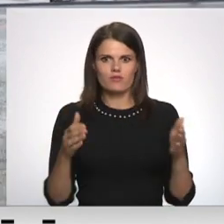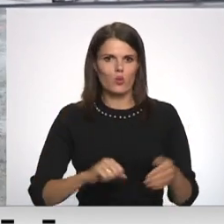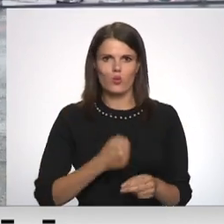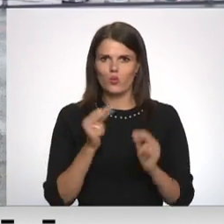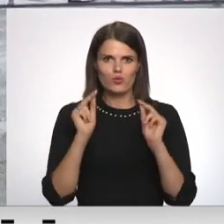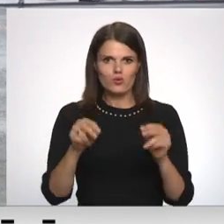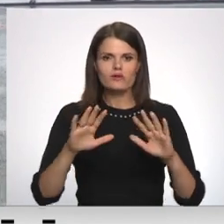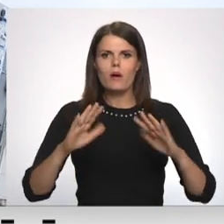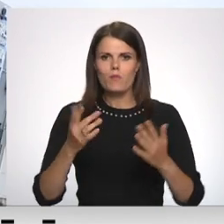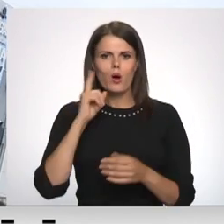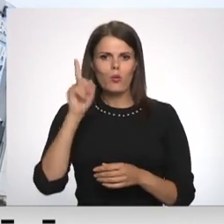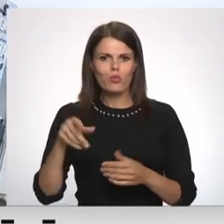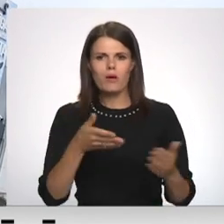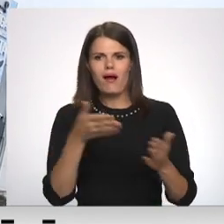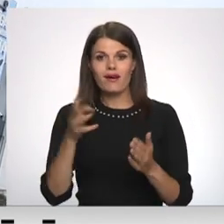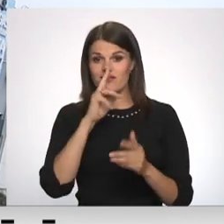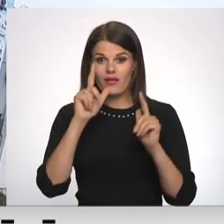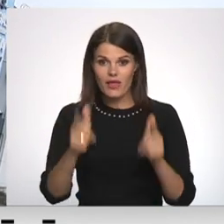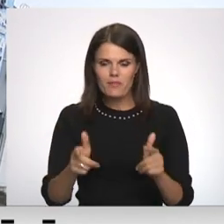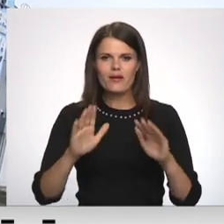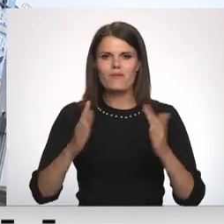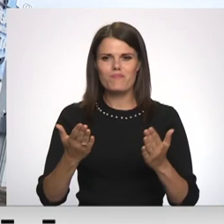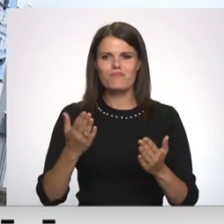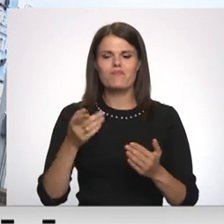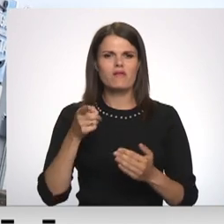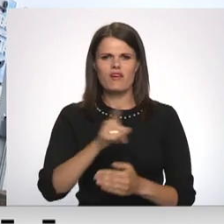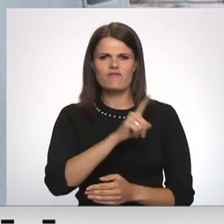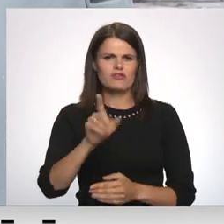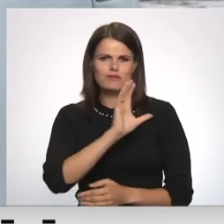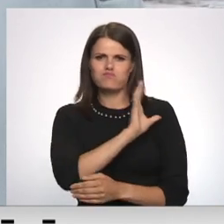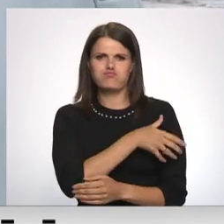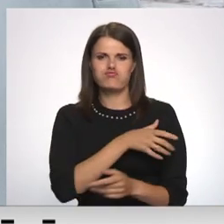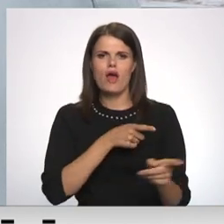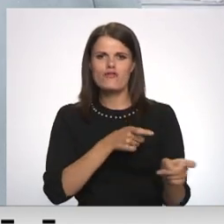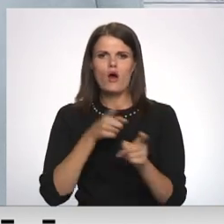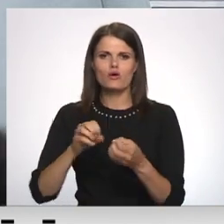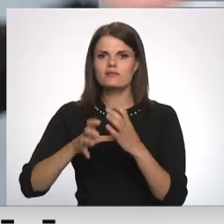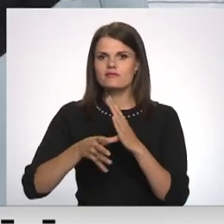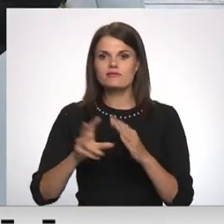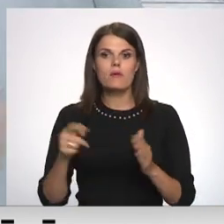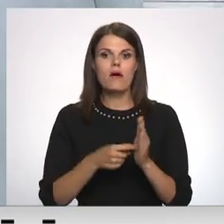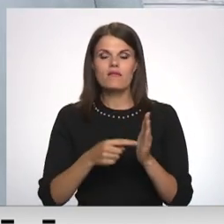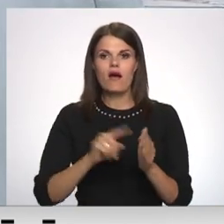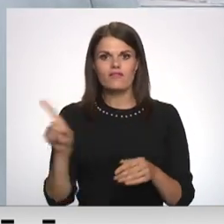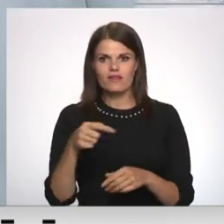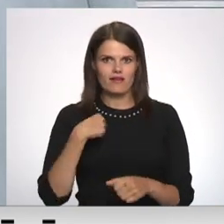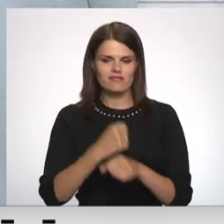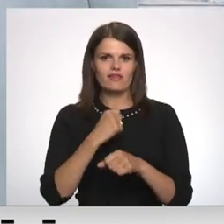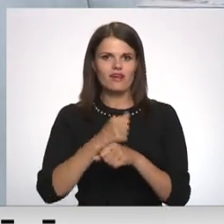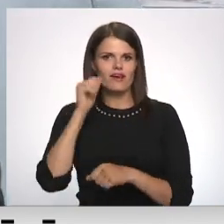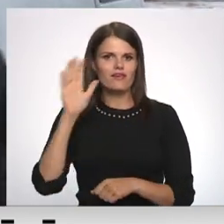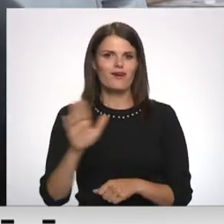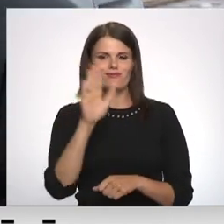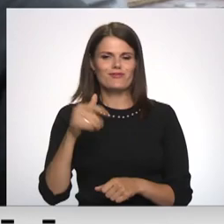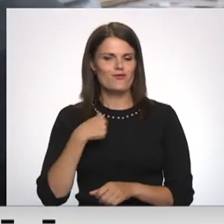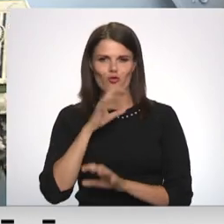noticēt. Protams, ka kāds varētu nepiekrist, bet es domāju, ka tā ir visspējīgākā ieroču sistēma, kas pieejama. Es ar to strādāju katru dienu. Tas ir mans